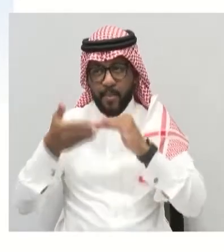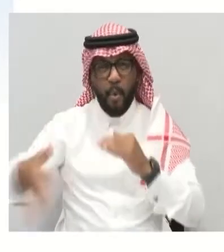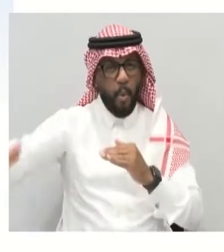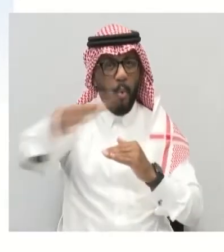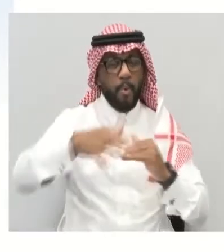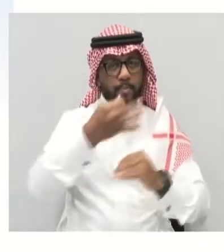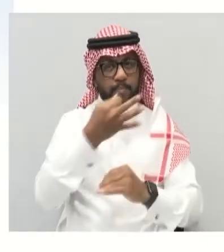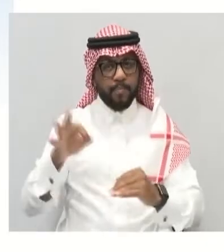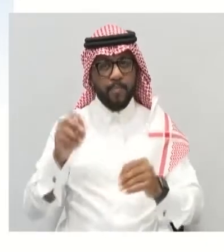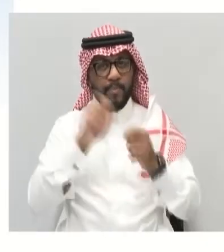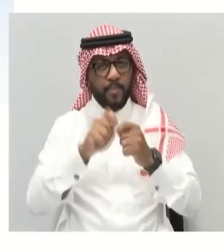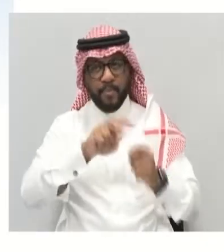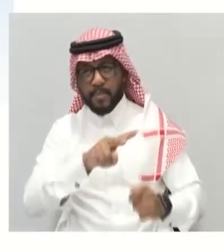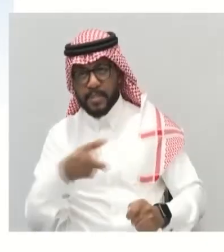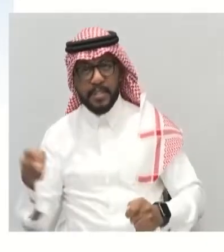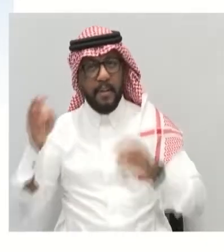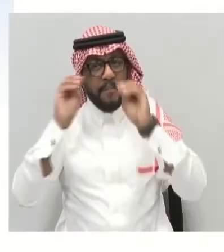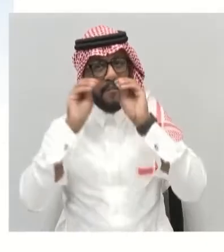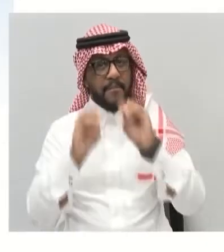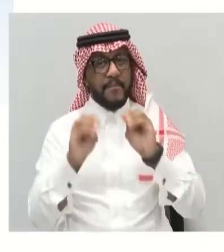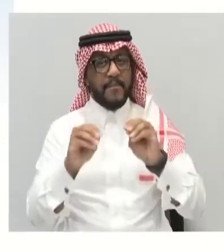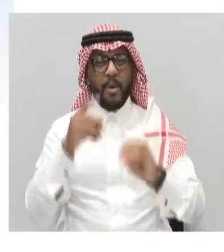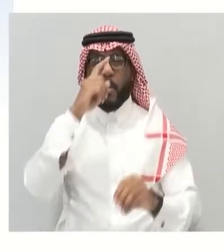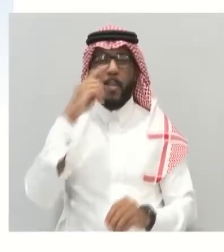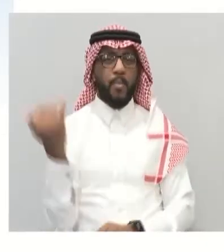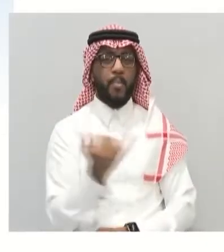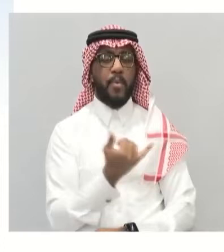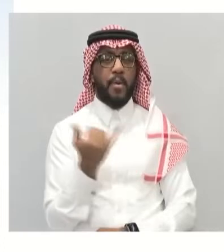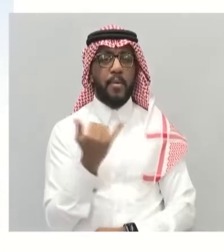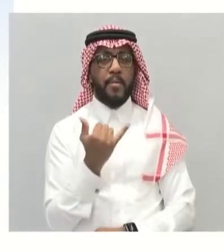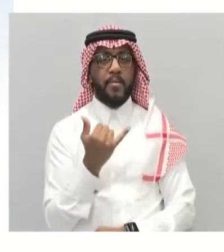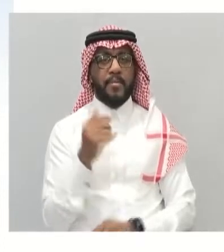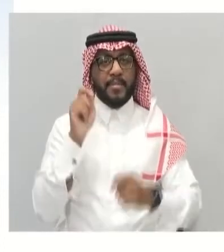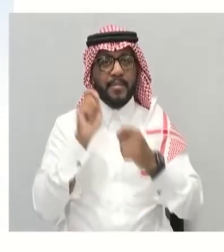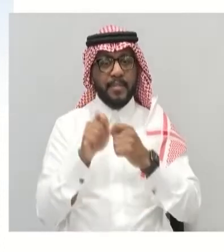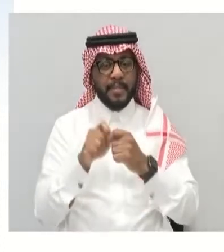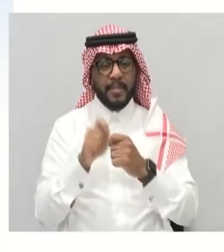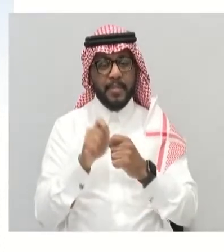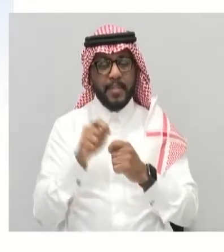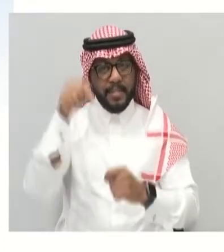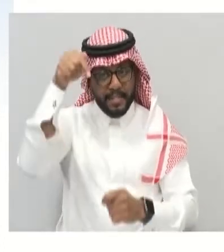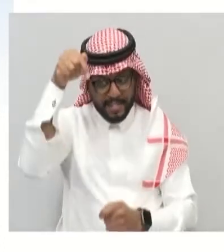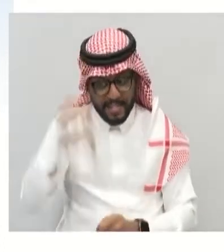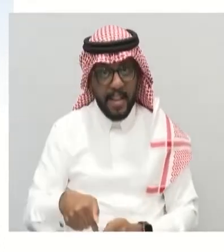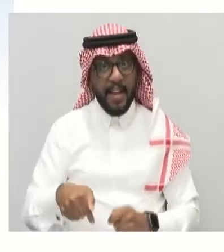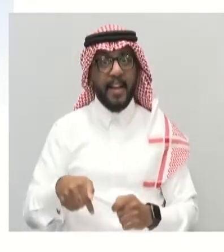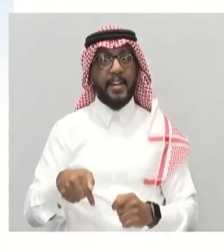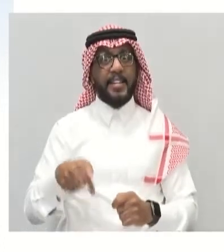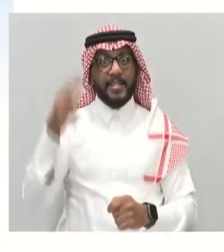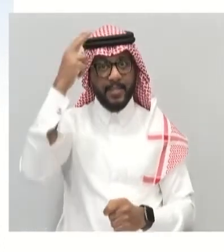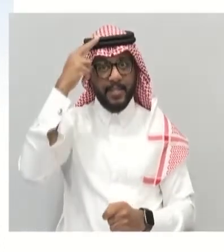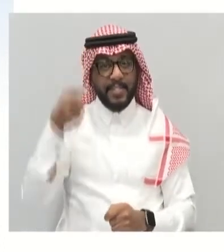بالصناعات الوطنيه وتاتي المبادره الموسومه بصن صنع في السعوديه